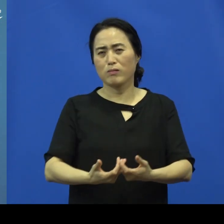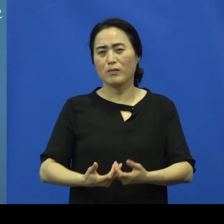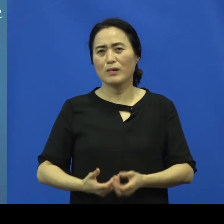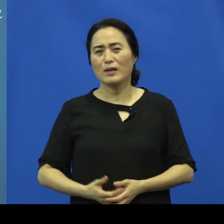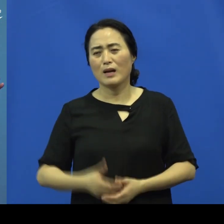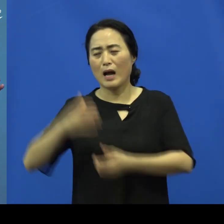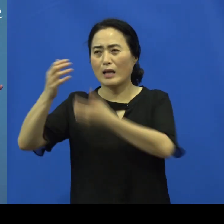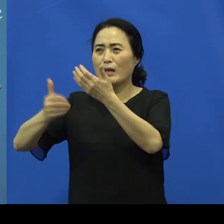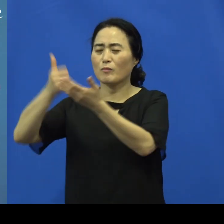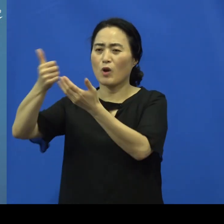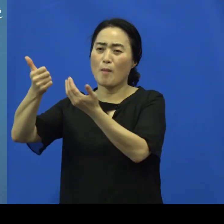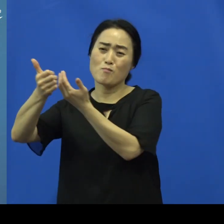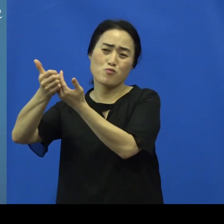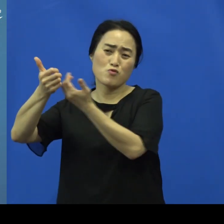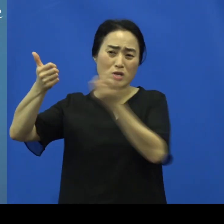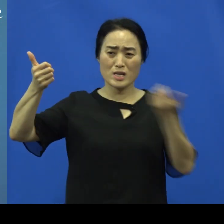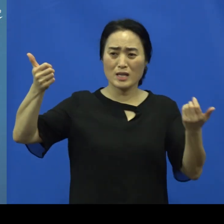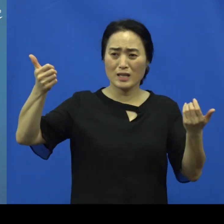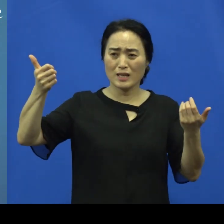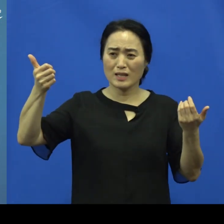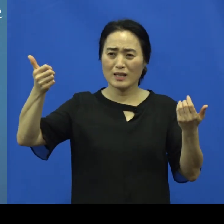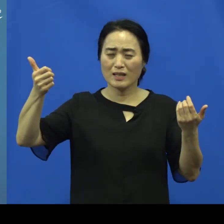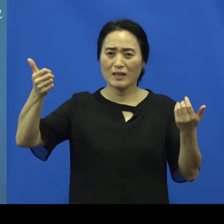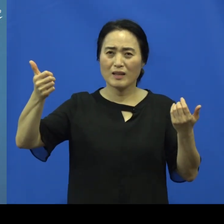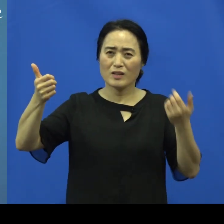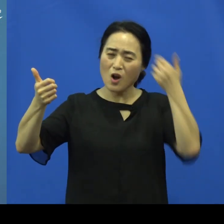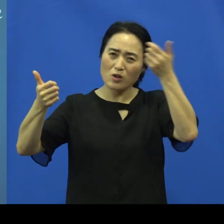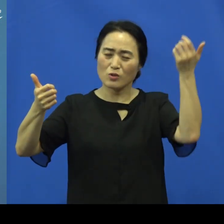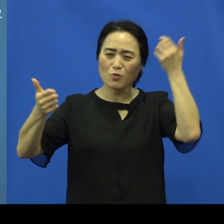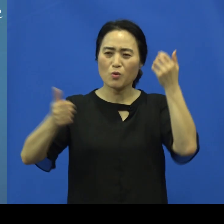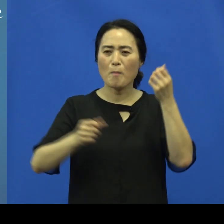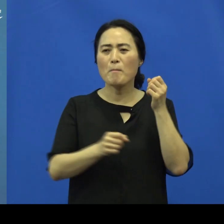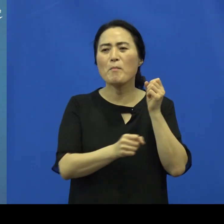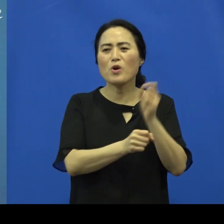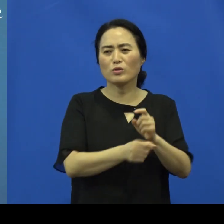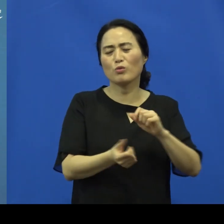하나님과 분리되어 있는 영혼들, 영적으로 이미 죽어 있는 영혼들,